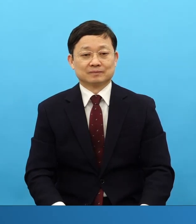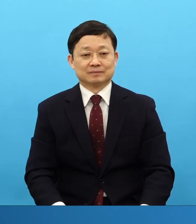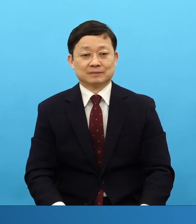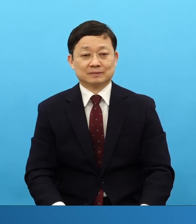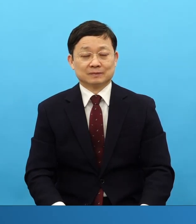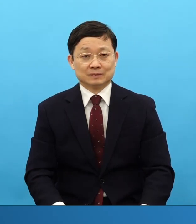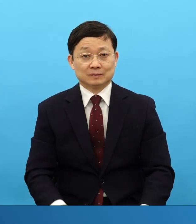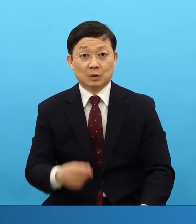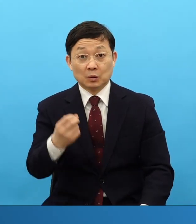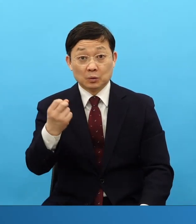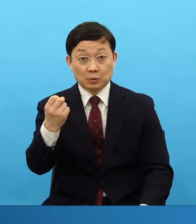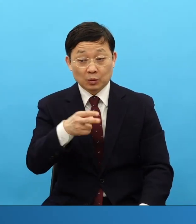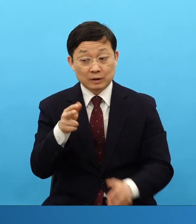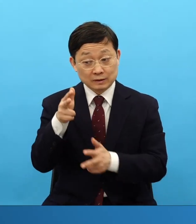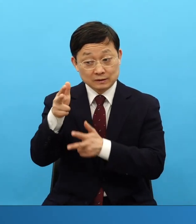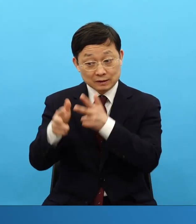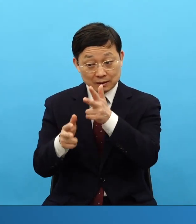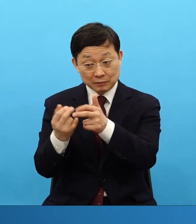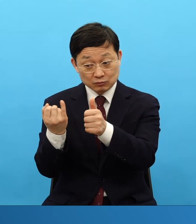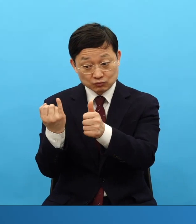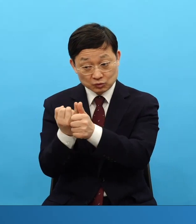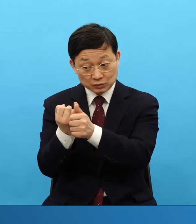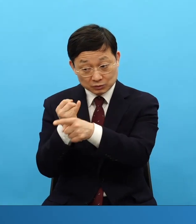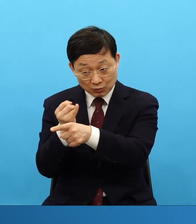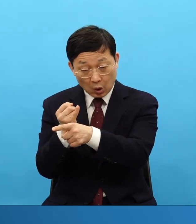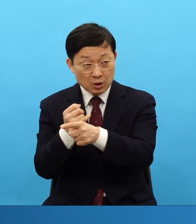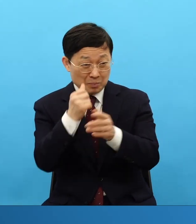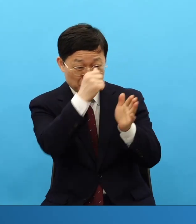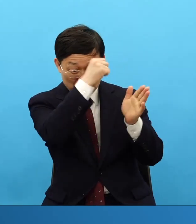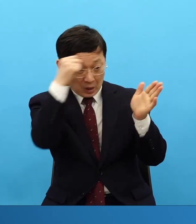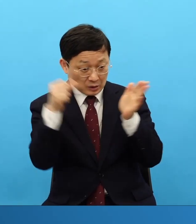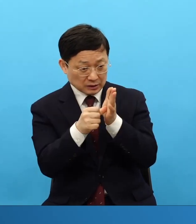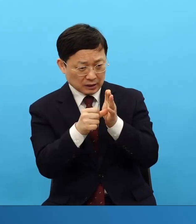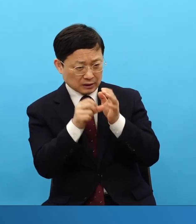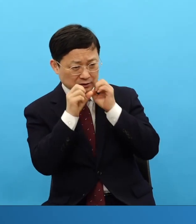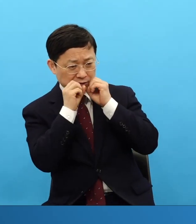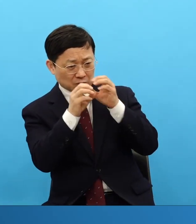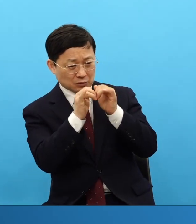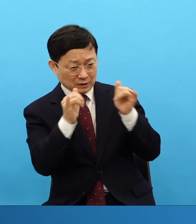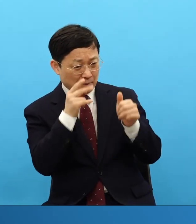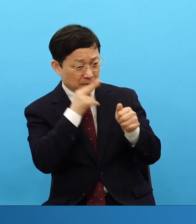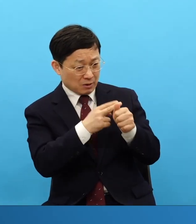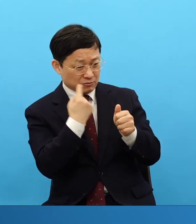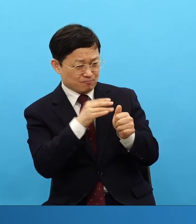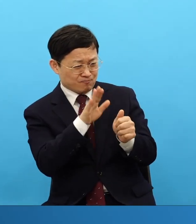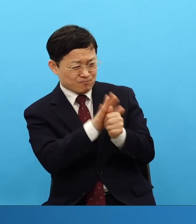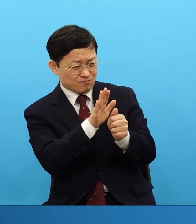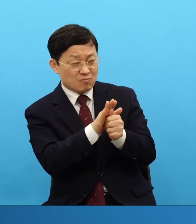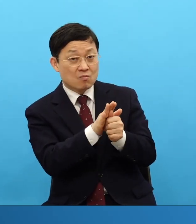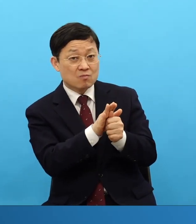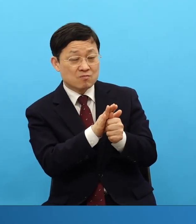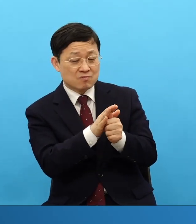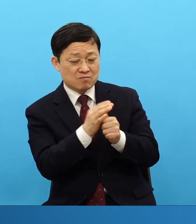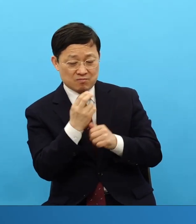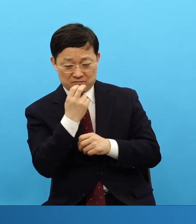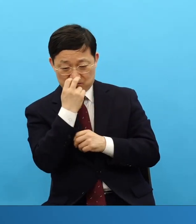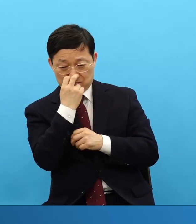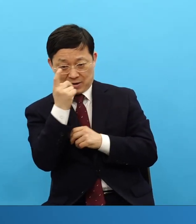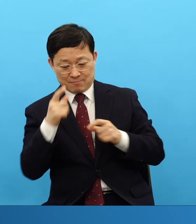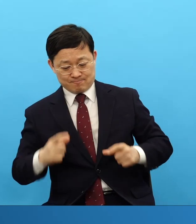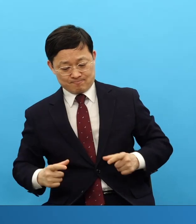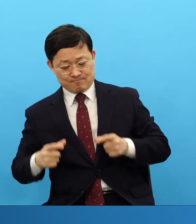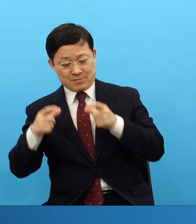세웠어요. Ultimately, the answer became a partisan that could help an evangelist for the rest of their lives. 뭐 어느 정도인가 하니까